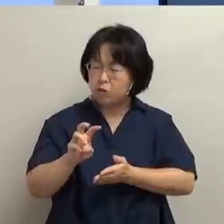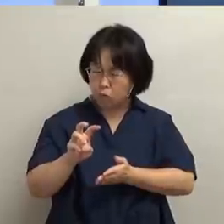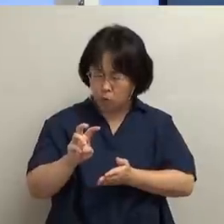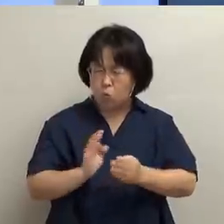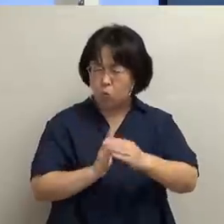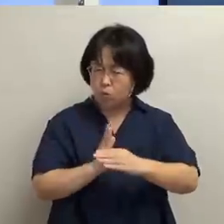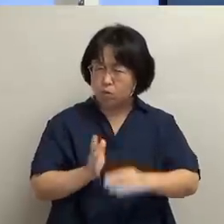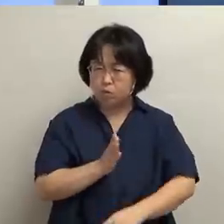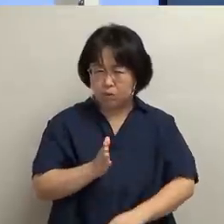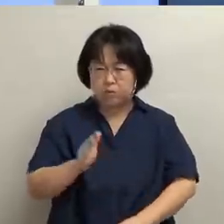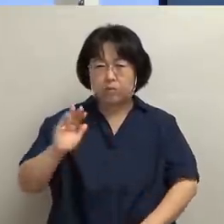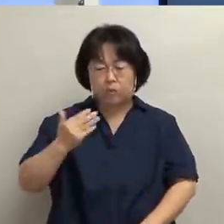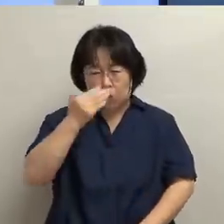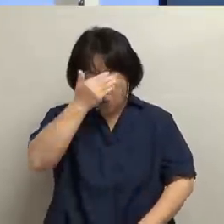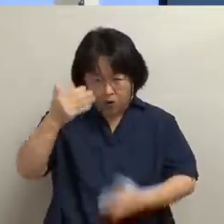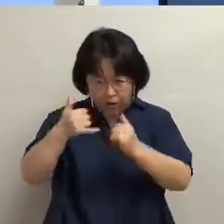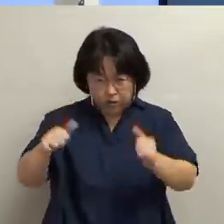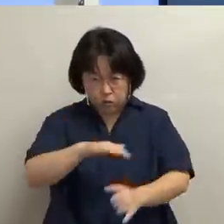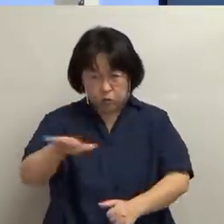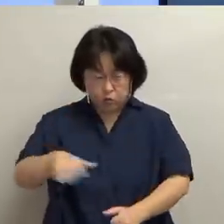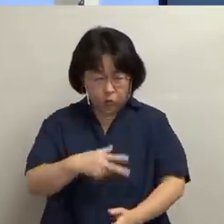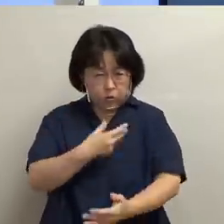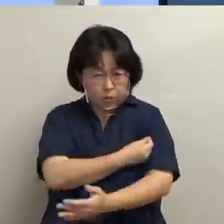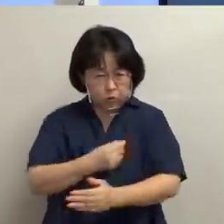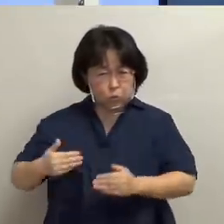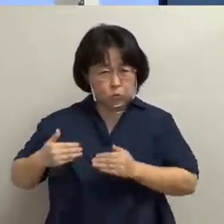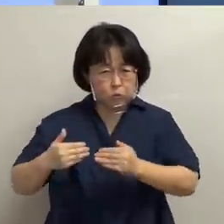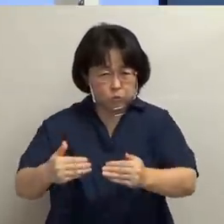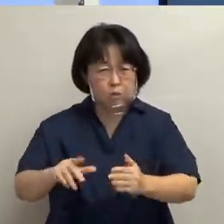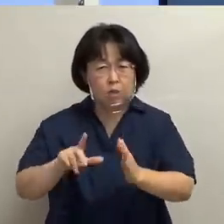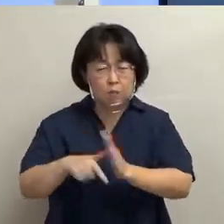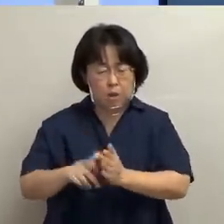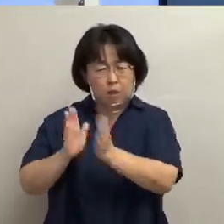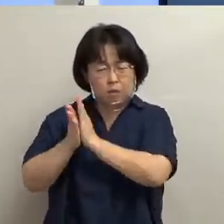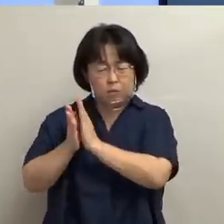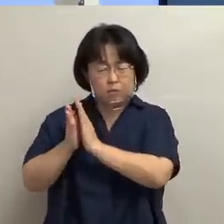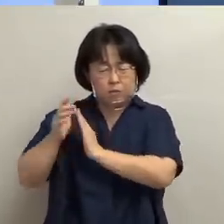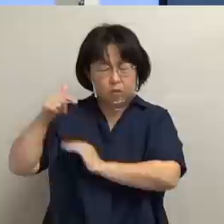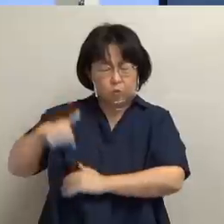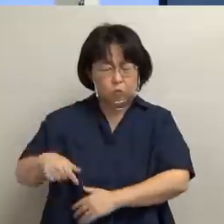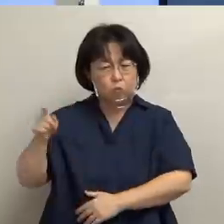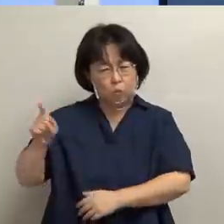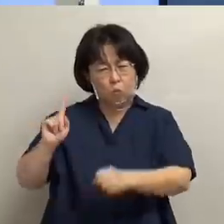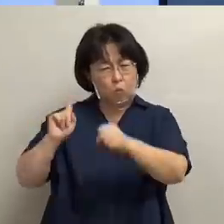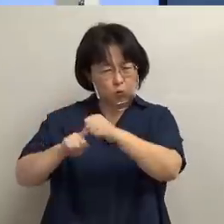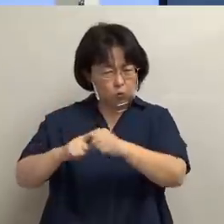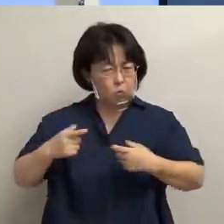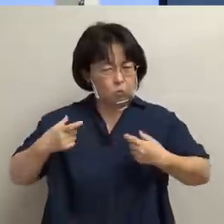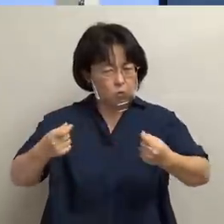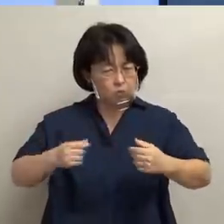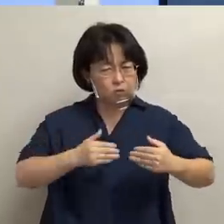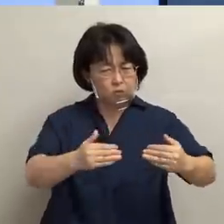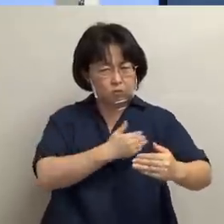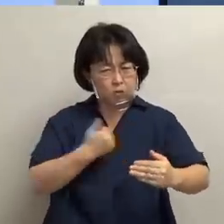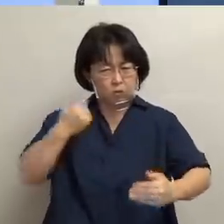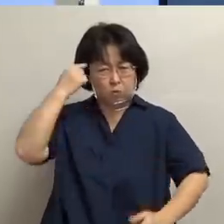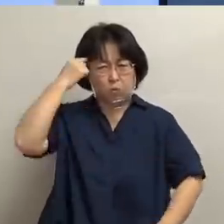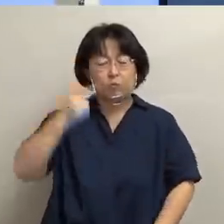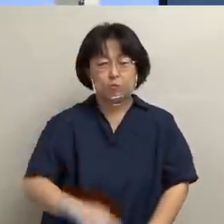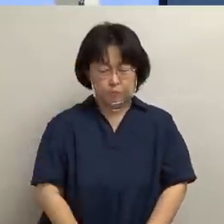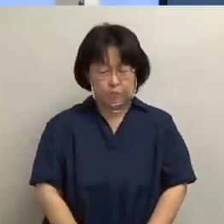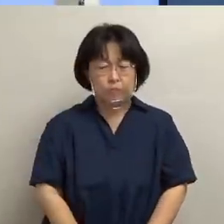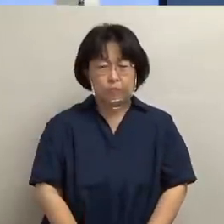方に対する清酒をしっかり進めることでこの政府の木曜ぜひクリアして参りたいと考えています一方